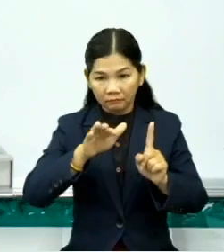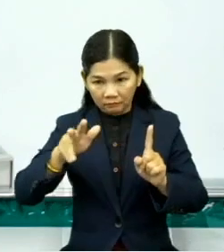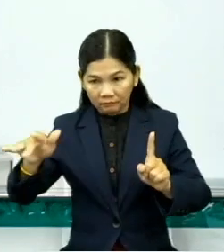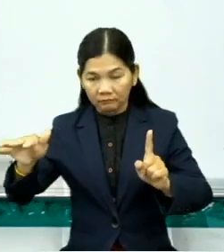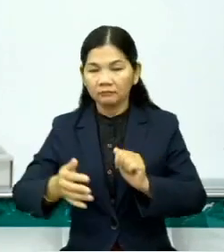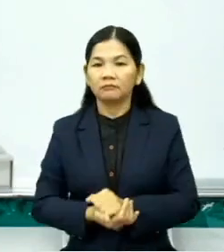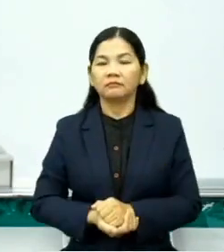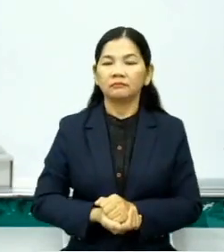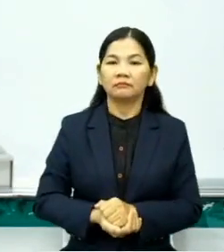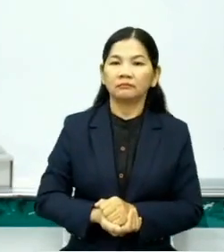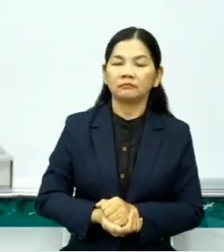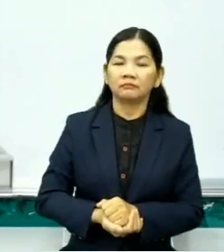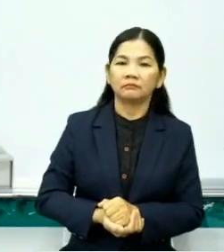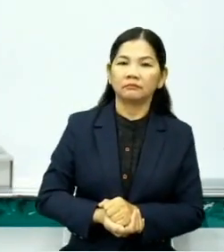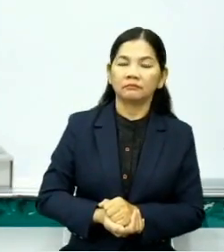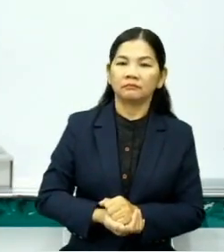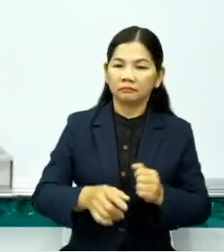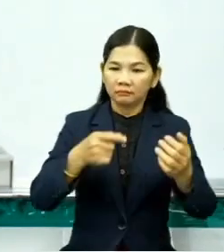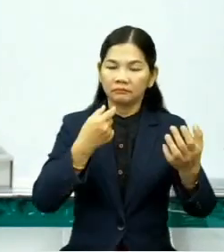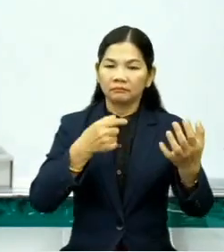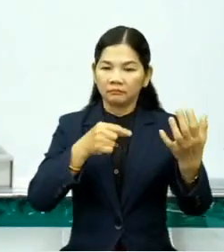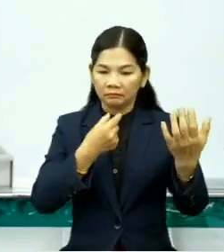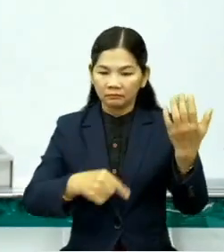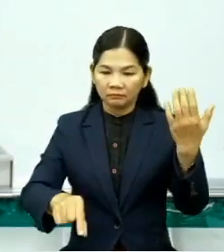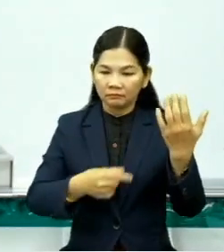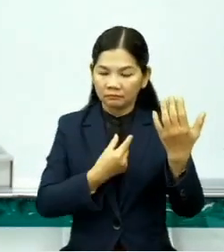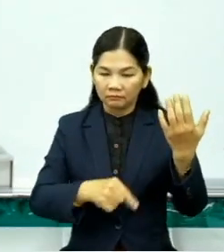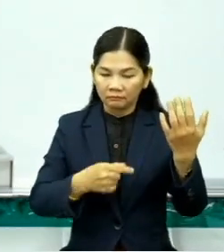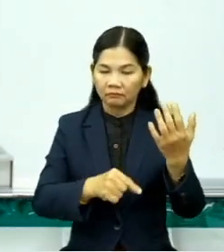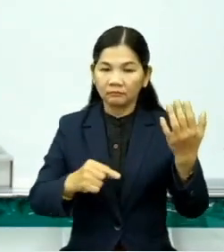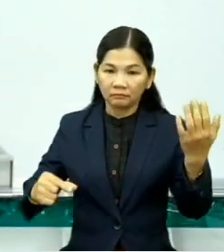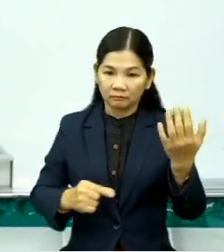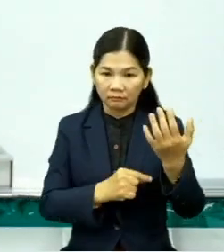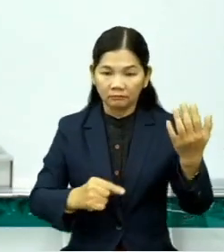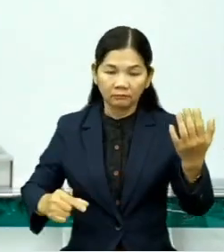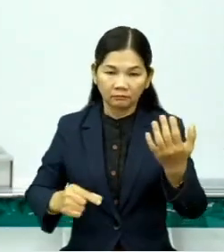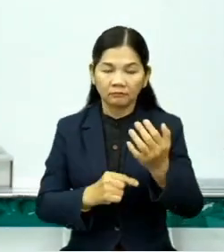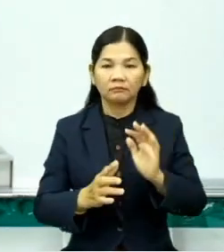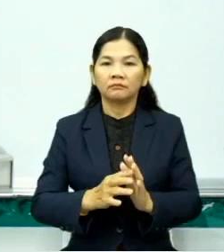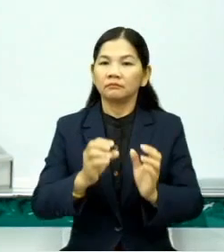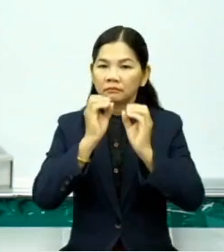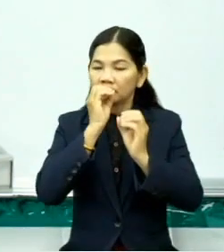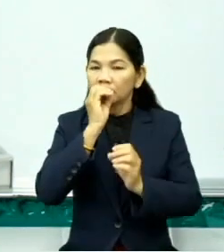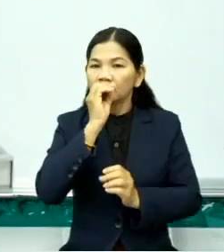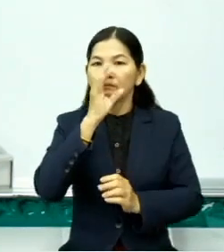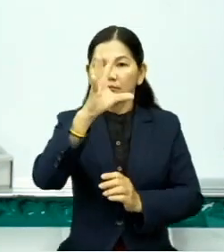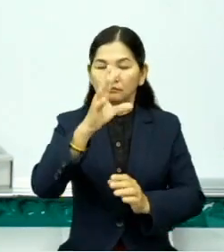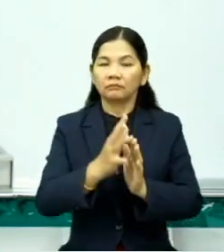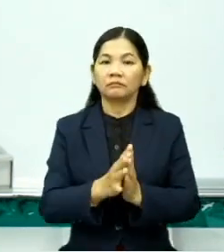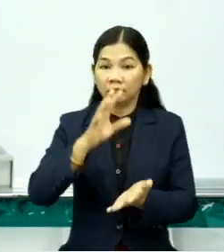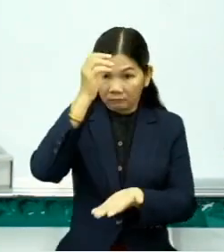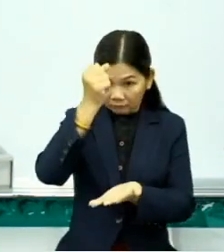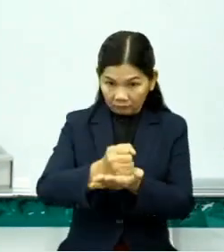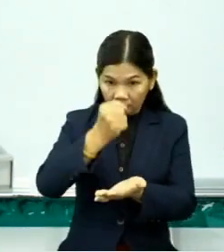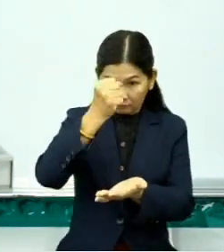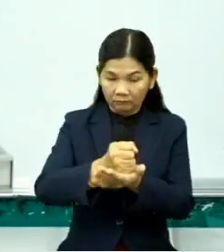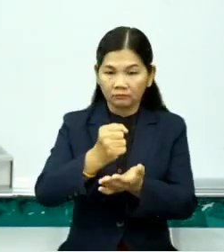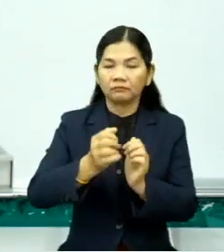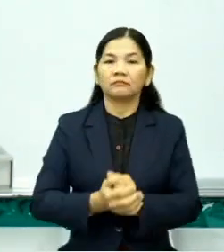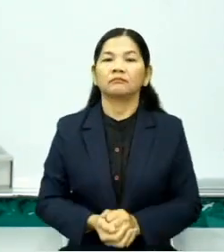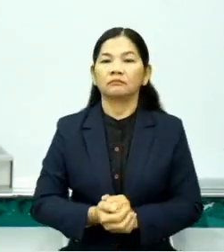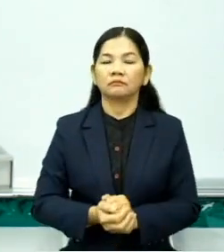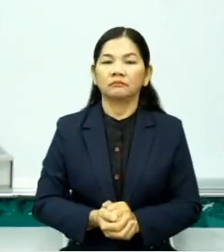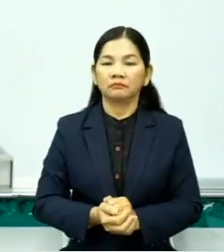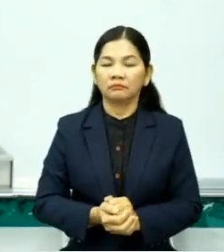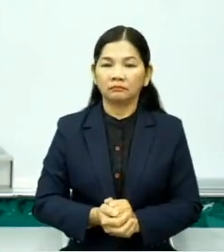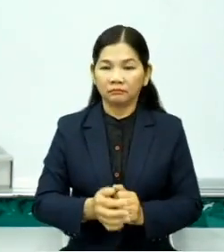គ្រឿងភ្លេងចាមានដេញដំផ្លុំកោតចាអញ្ចឹងអ្នកគ្រូបញ្ជាក់ម្ដងទៀតចាដោតន្ត្រី